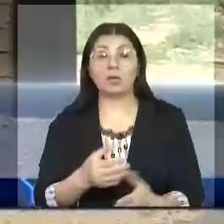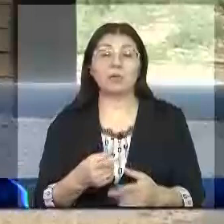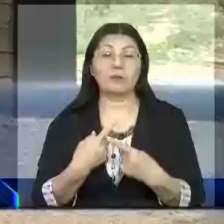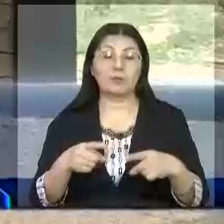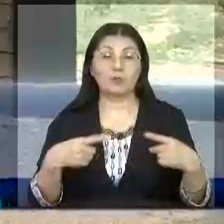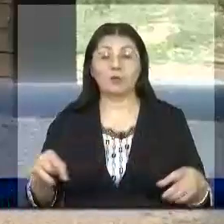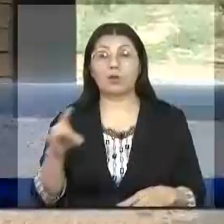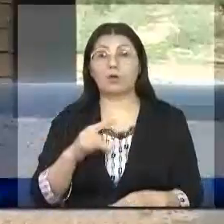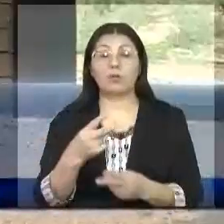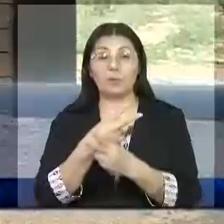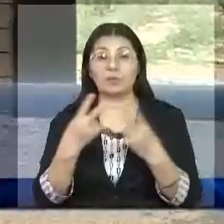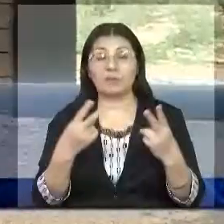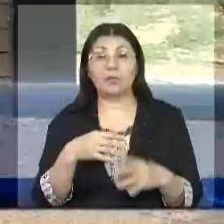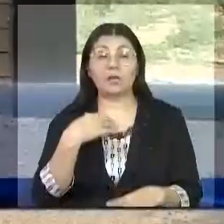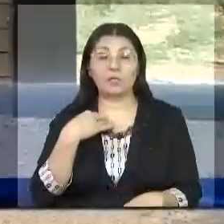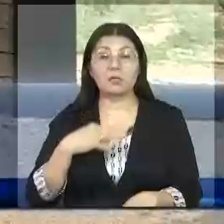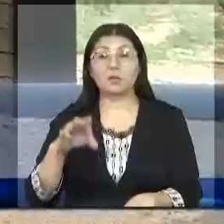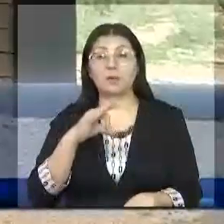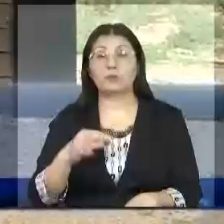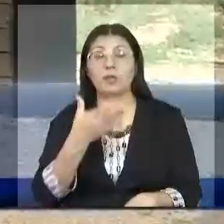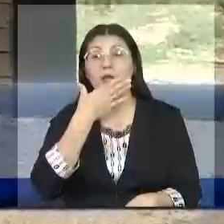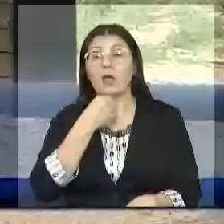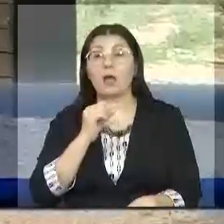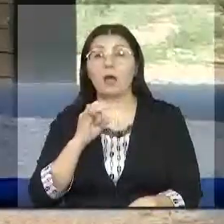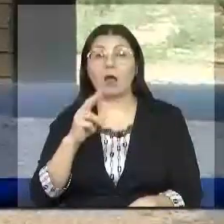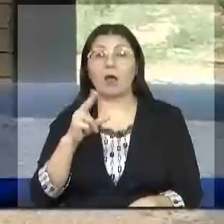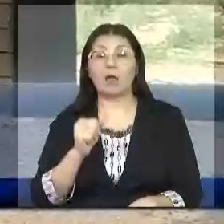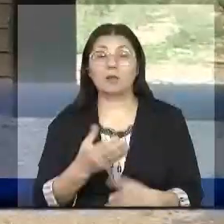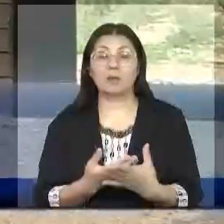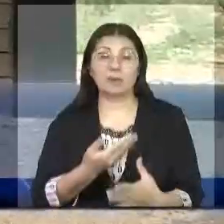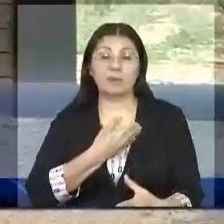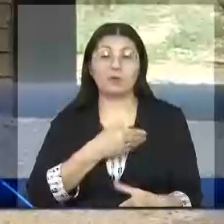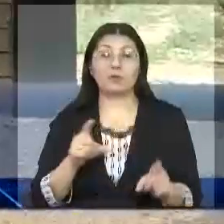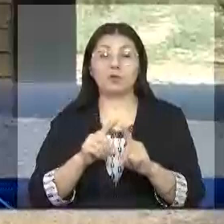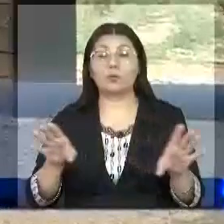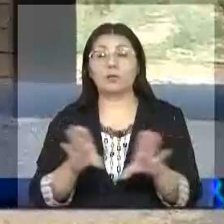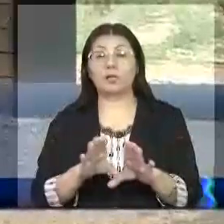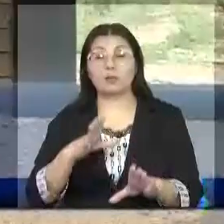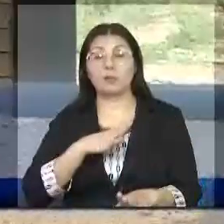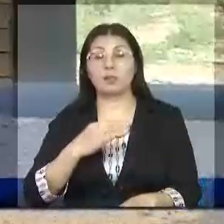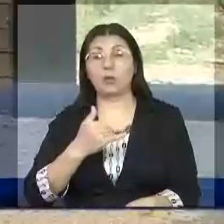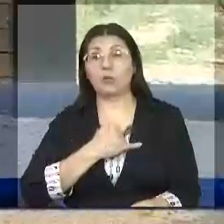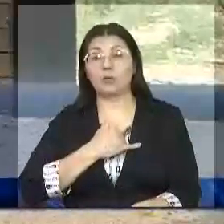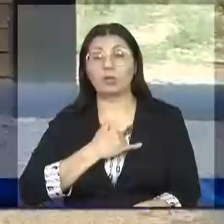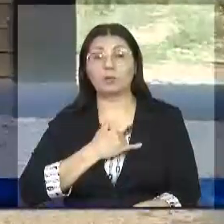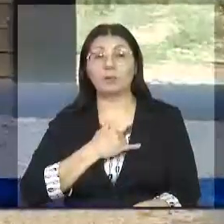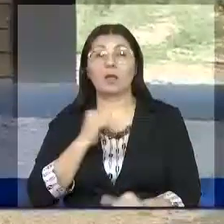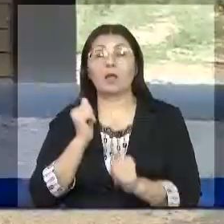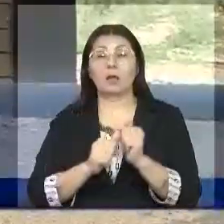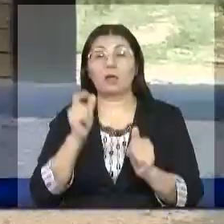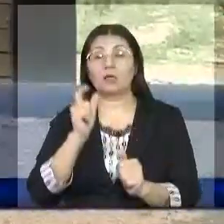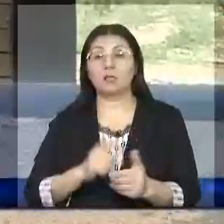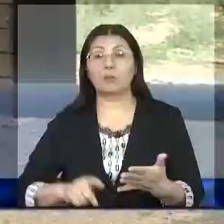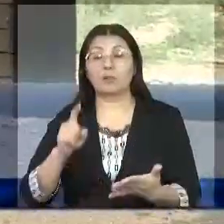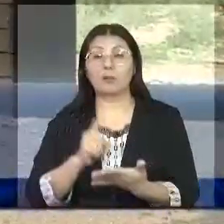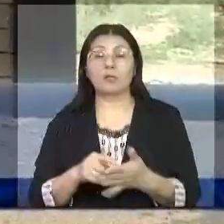других регионах. Заметил, что в Кызылординской области довольно красивые арки. И мне захотелось, чтобы такая же была и у нас. Как говорят, каждый гражданин должен